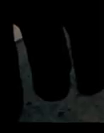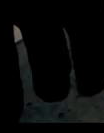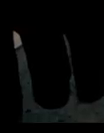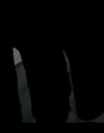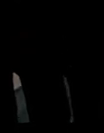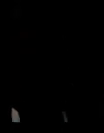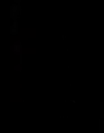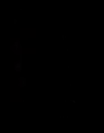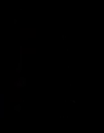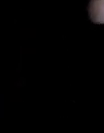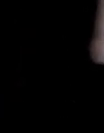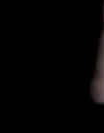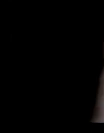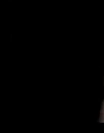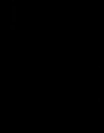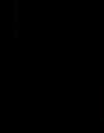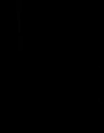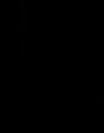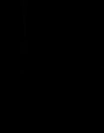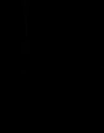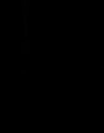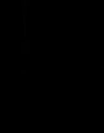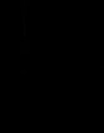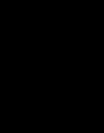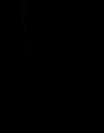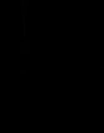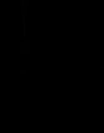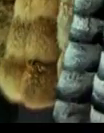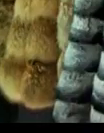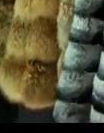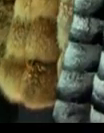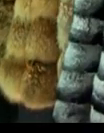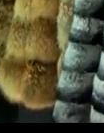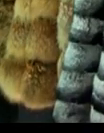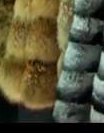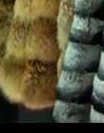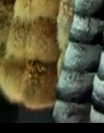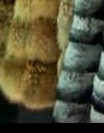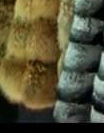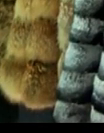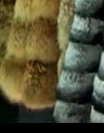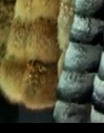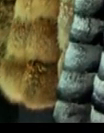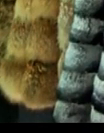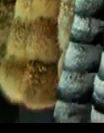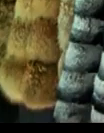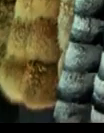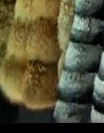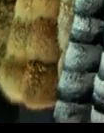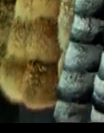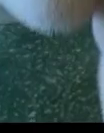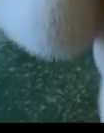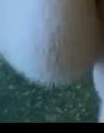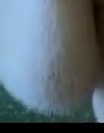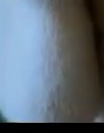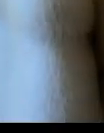одеваться, давно выбирают продукцию этой компании. «Вятские меха» «Белка» привезла в Ижевск шубы не только из роскошной норки, но и мутона, каракуля, пушнины.